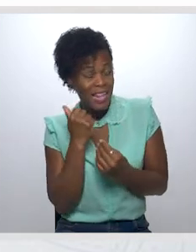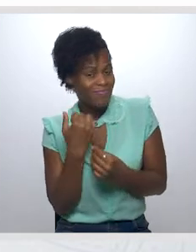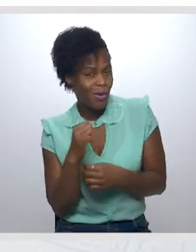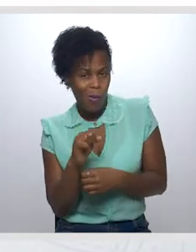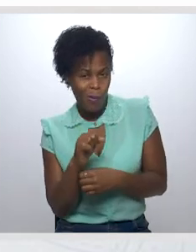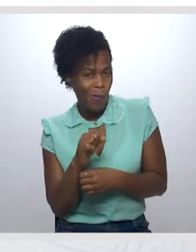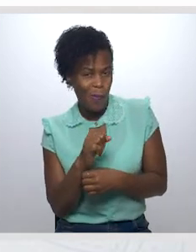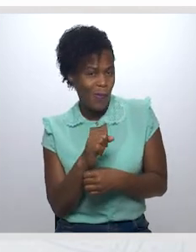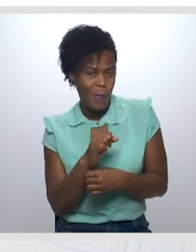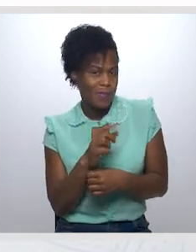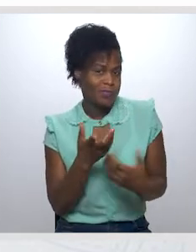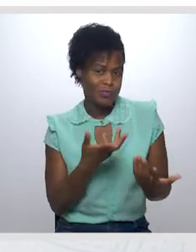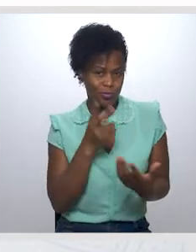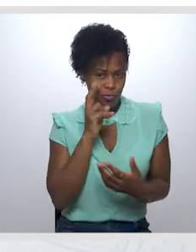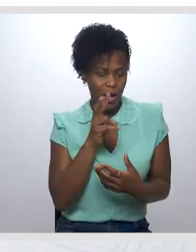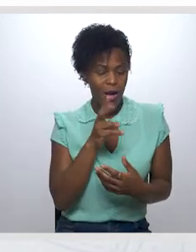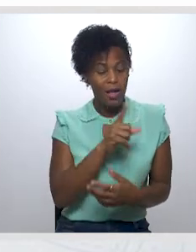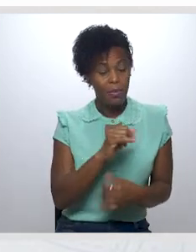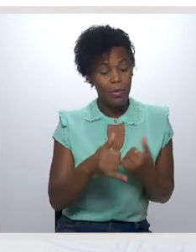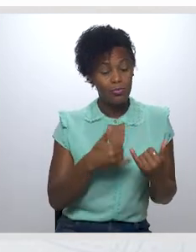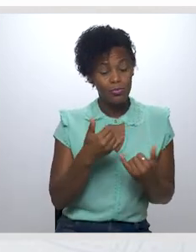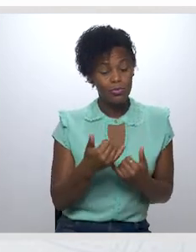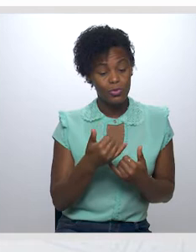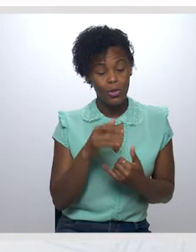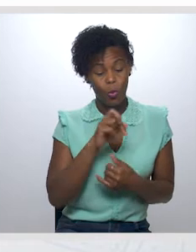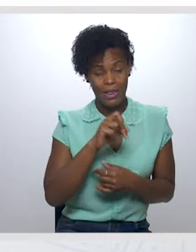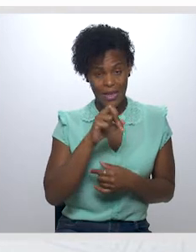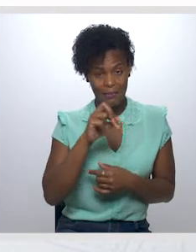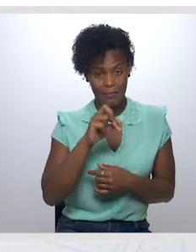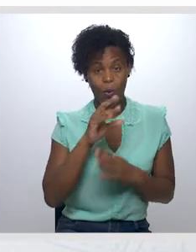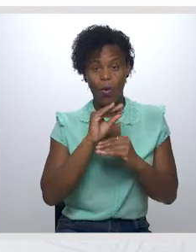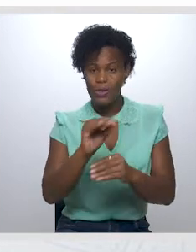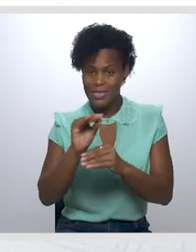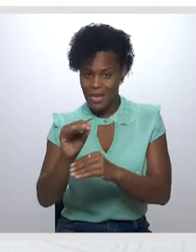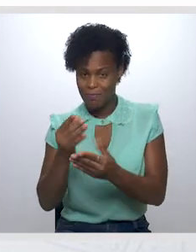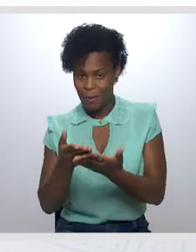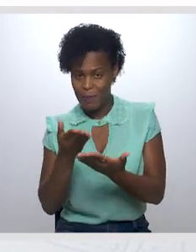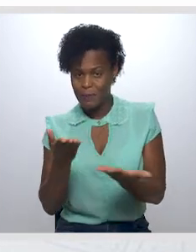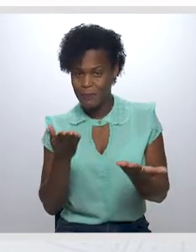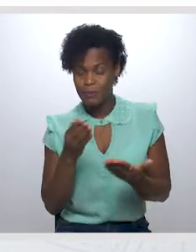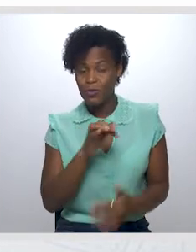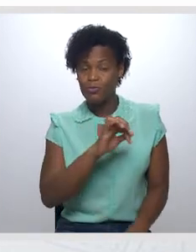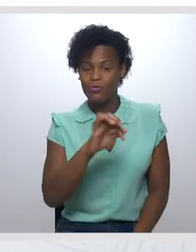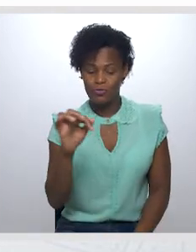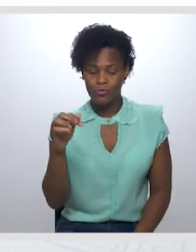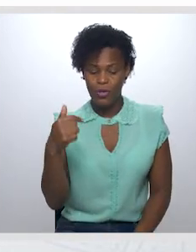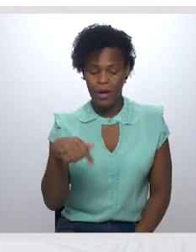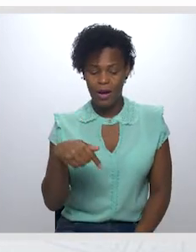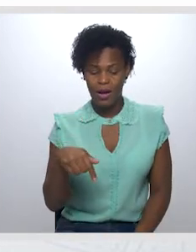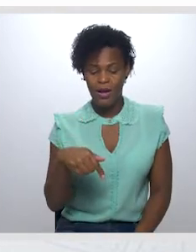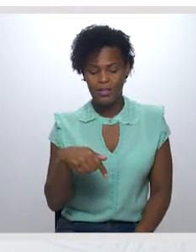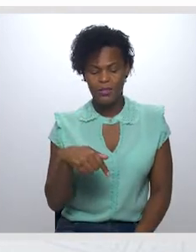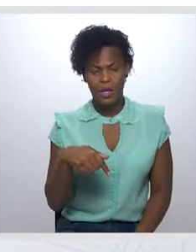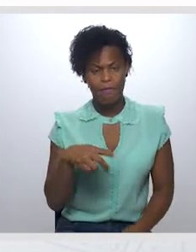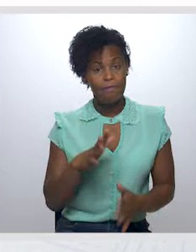vous voyez. Et en 8, pour un conseil, vous avez « Il